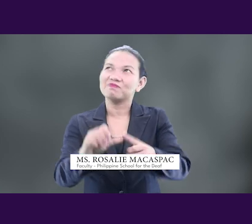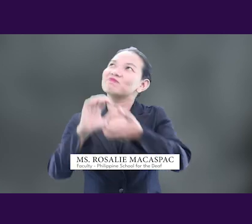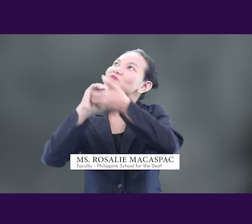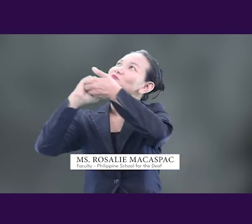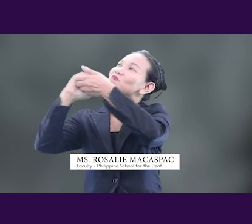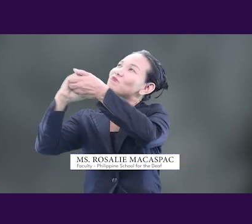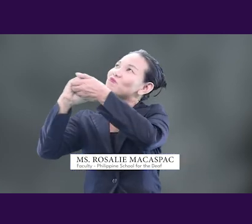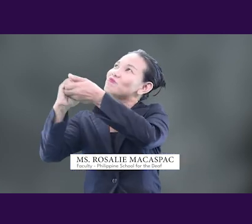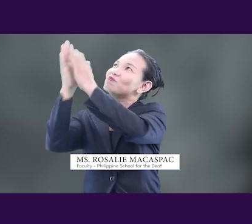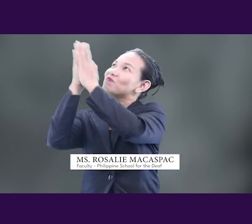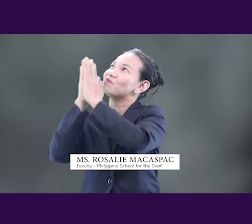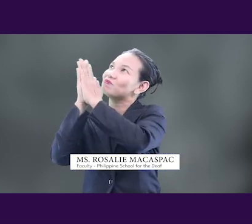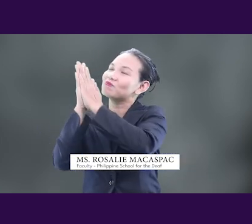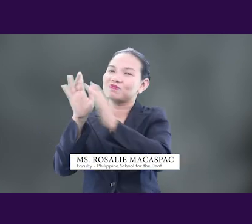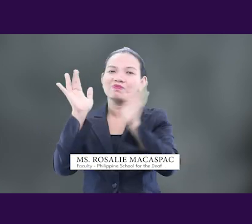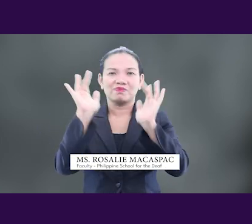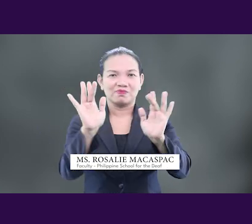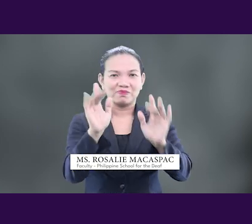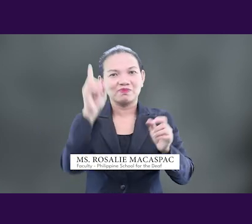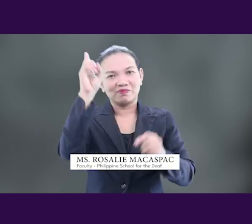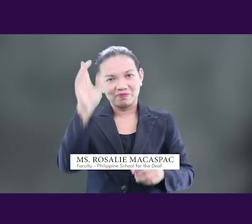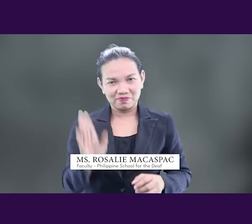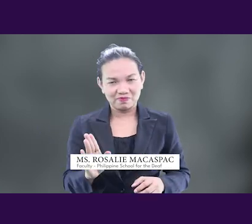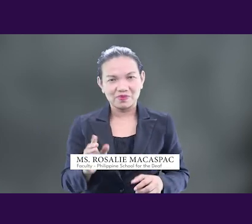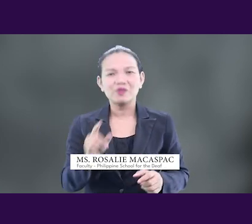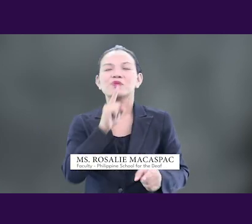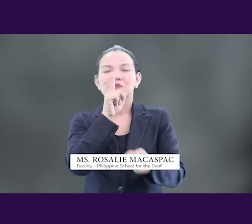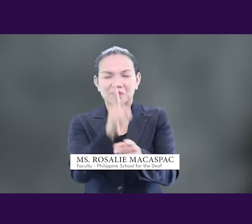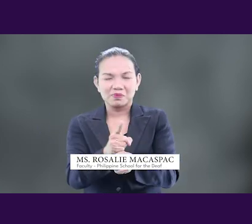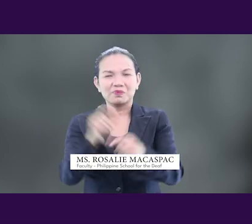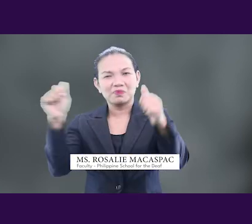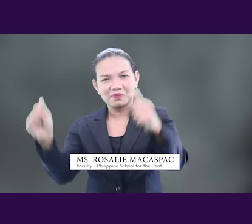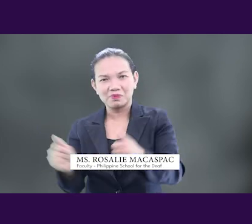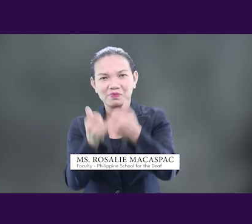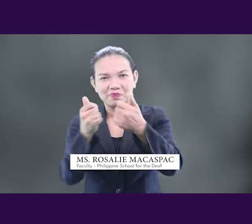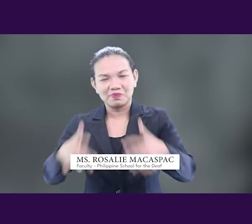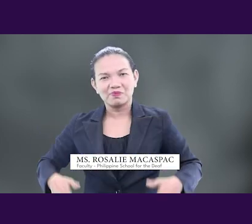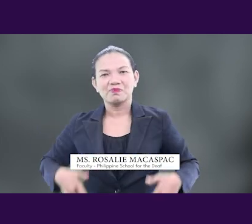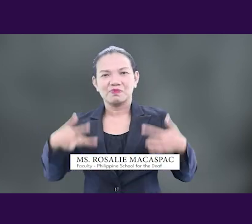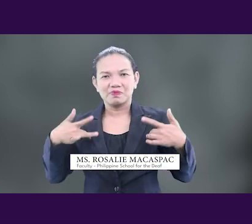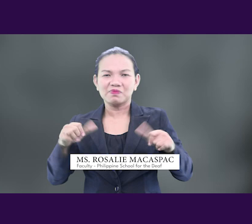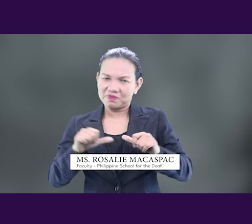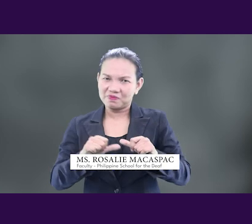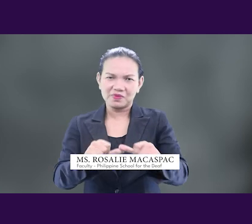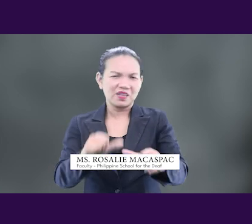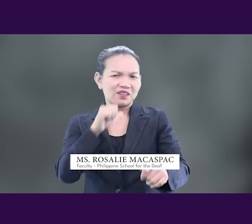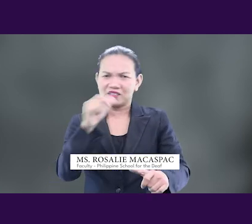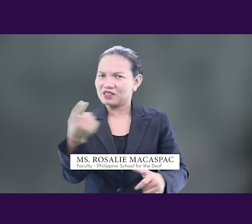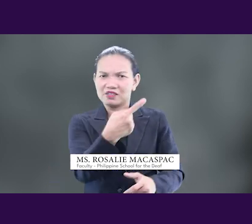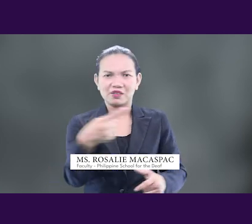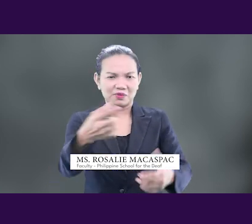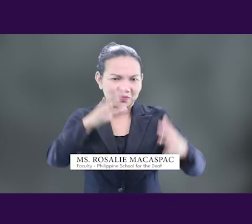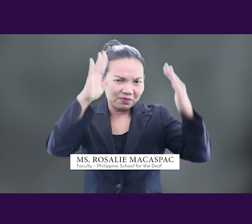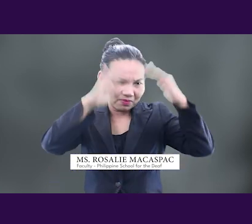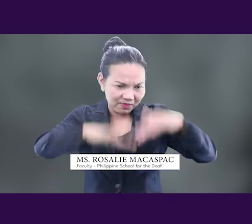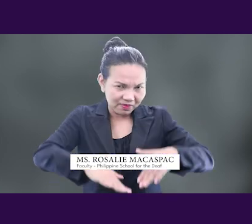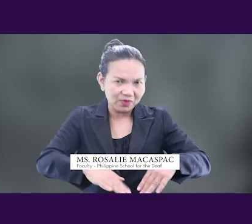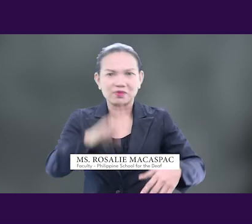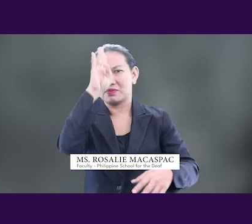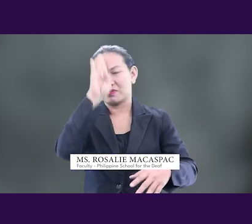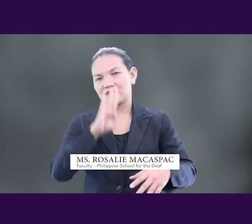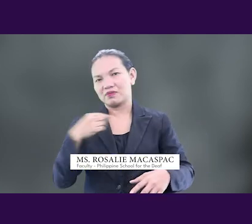at kumakapit sa habag at awa ng Diyos. Totoo na mga pagsubok sa buhay ay nandiyan, hindi